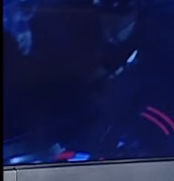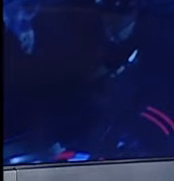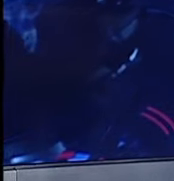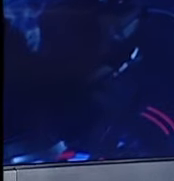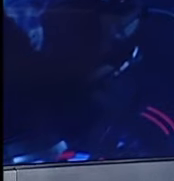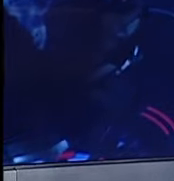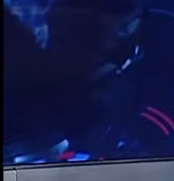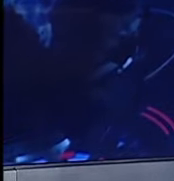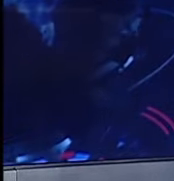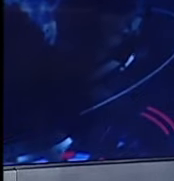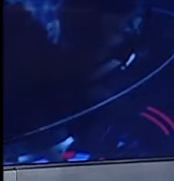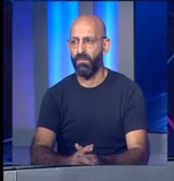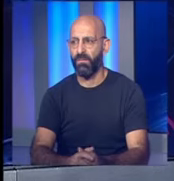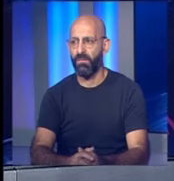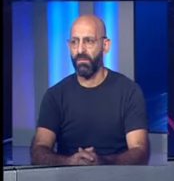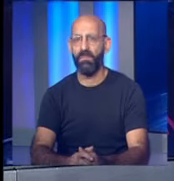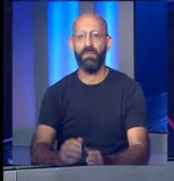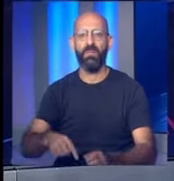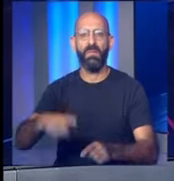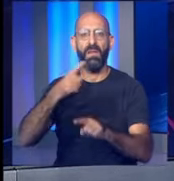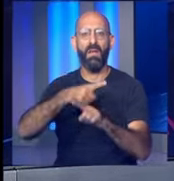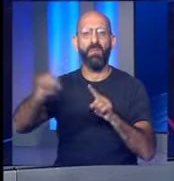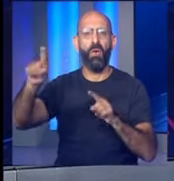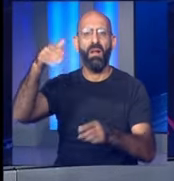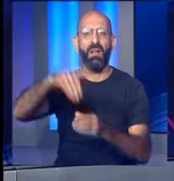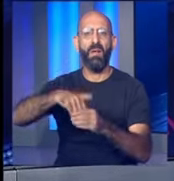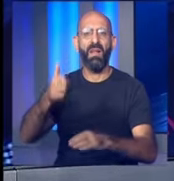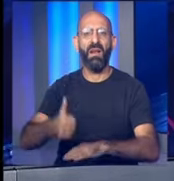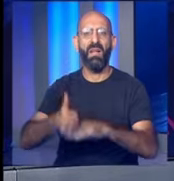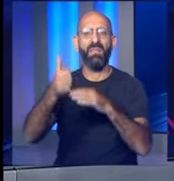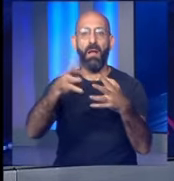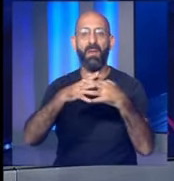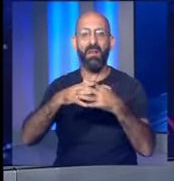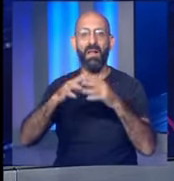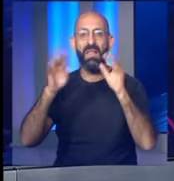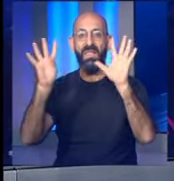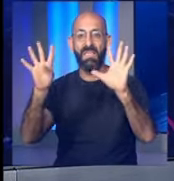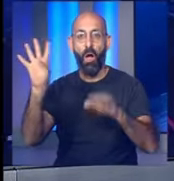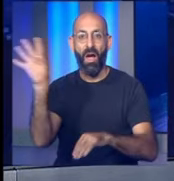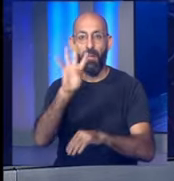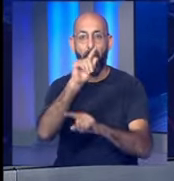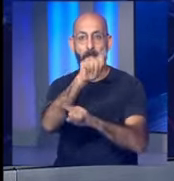ستيرمر. أسبوع فاصل عن انتخابات رئاسية أمريكية حاسمة،